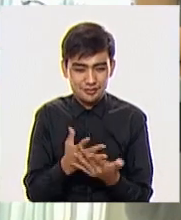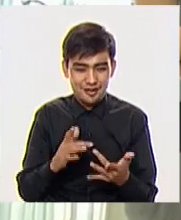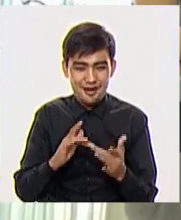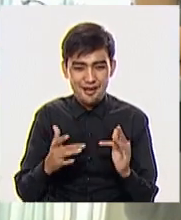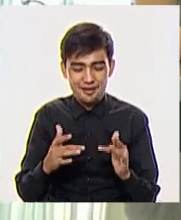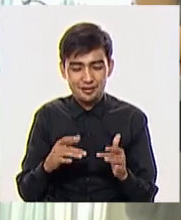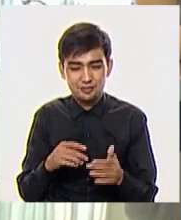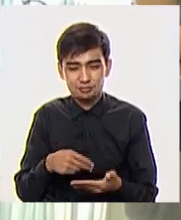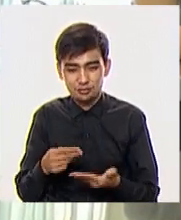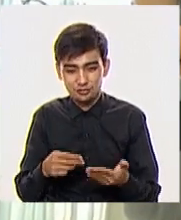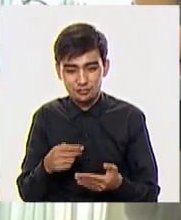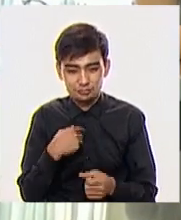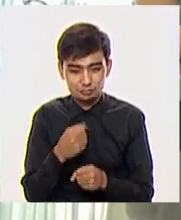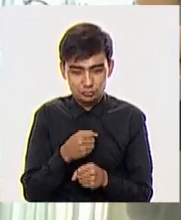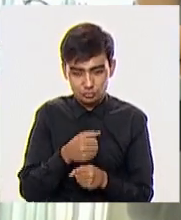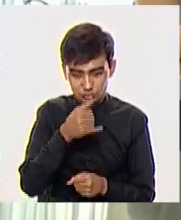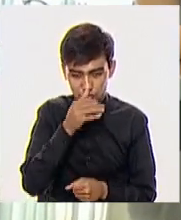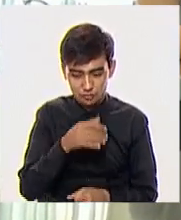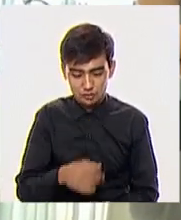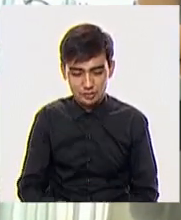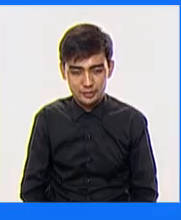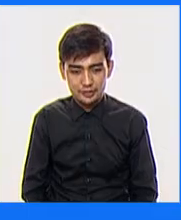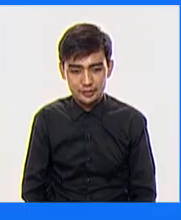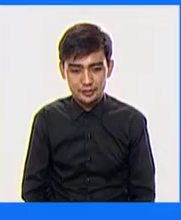электронной цифровой подписи сделать это невозможно.